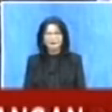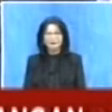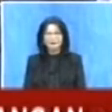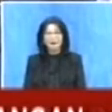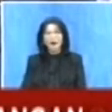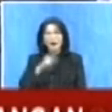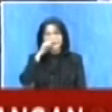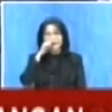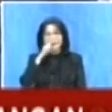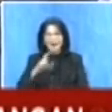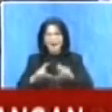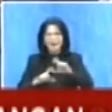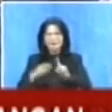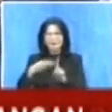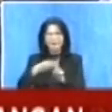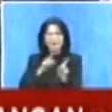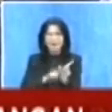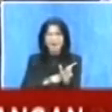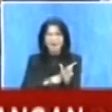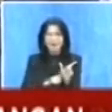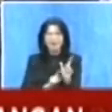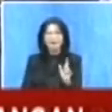Susilo Bambang Yudhoyono,